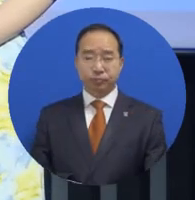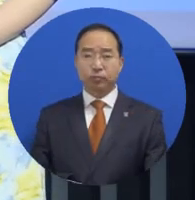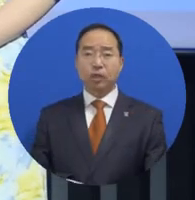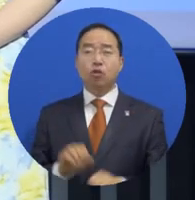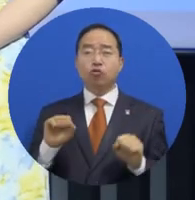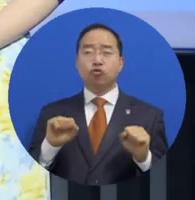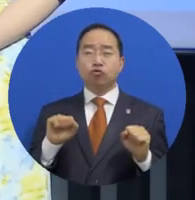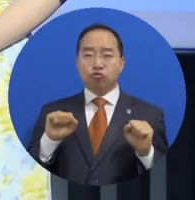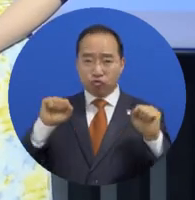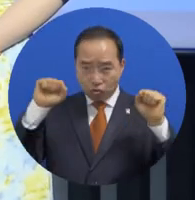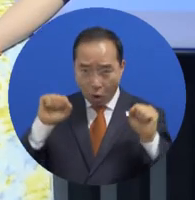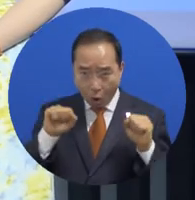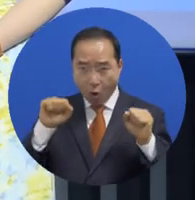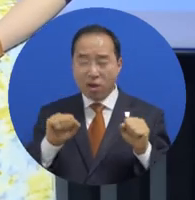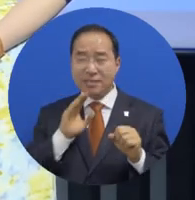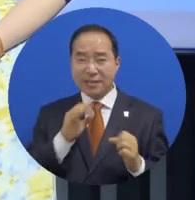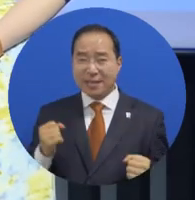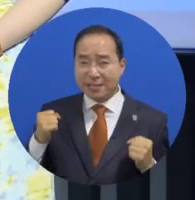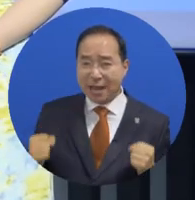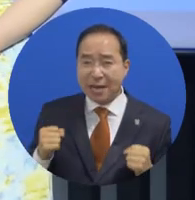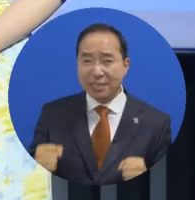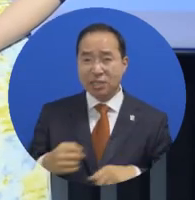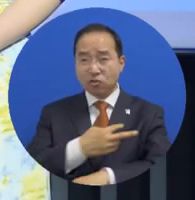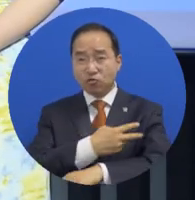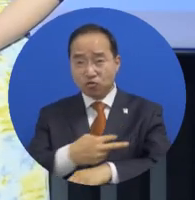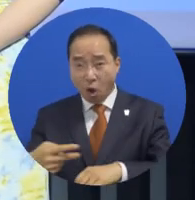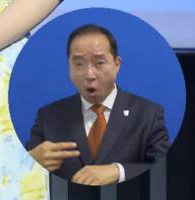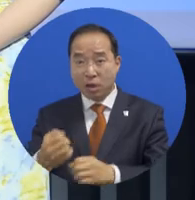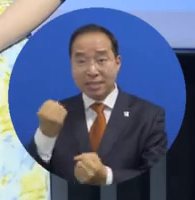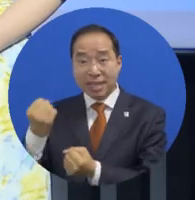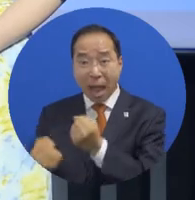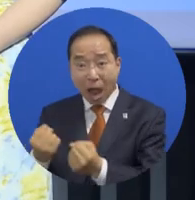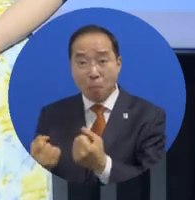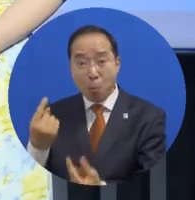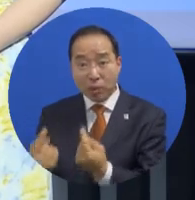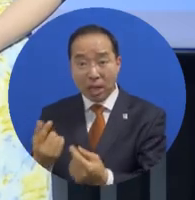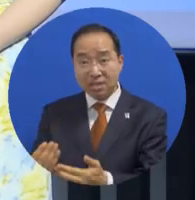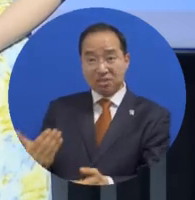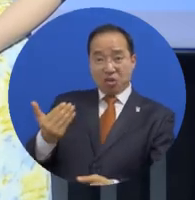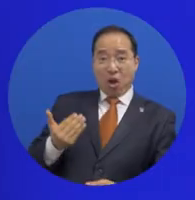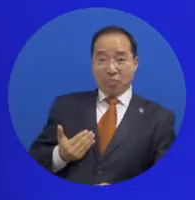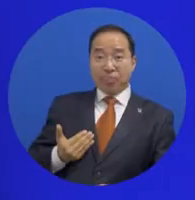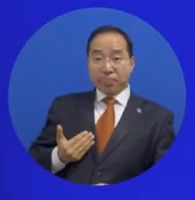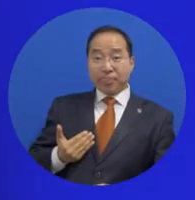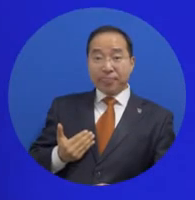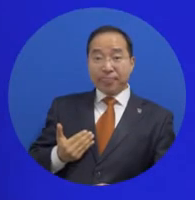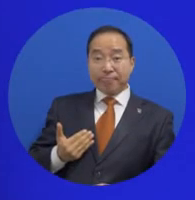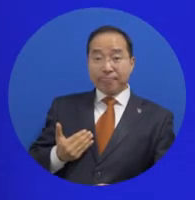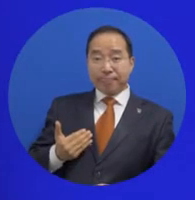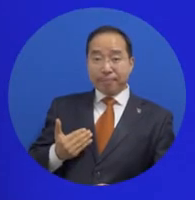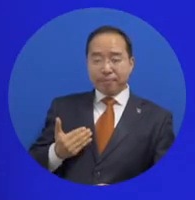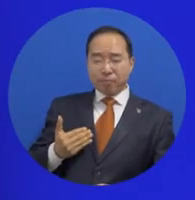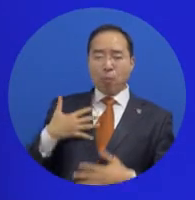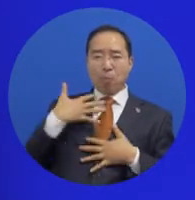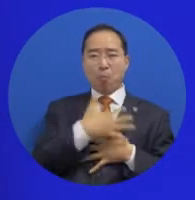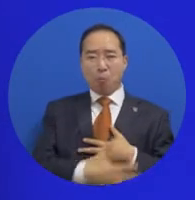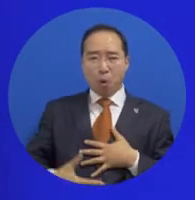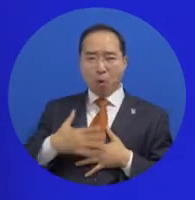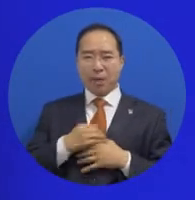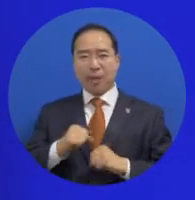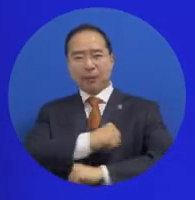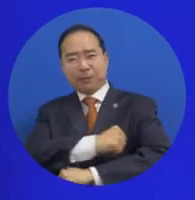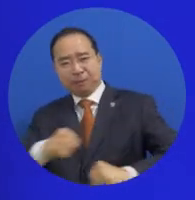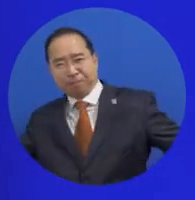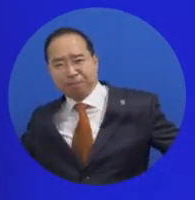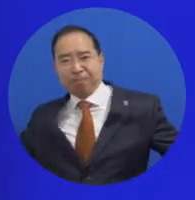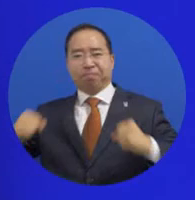오히려 운동을 실제적으로 달리거나 뭐 수영을 하거나 자전거를 타는 것보다 그 전 시간에 어떤 스트레칭으로